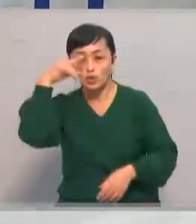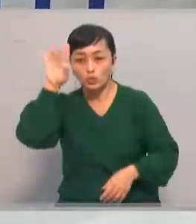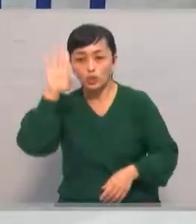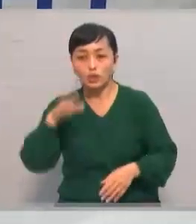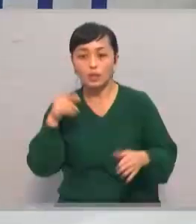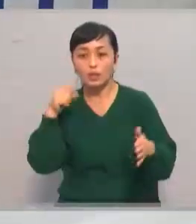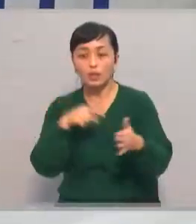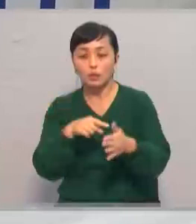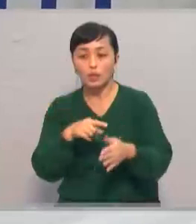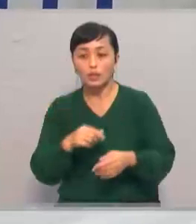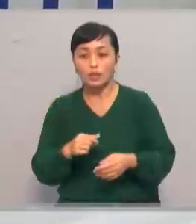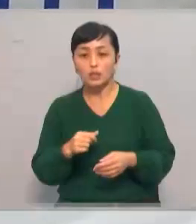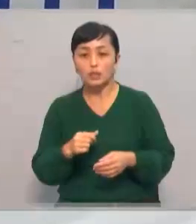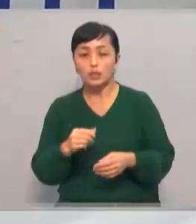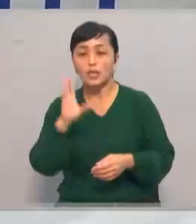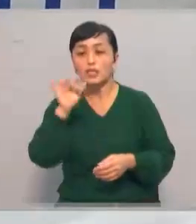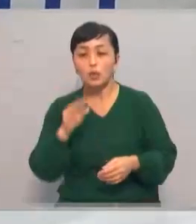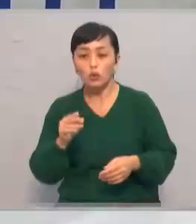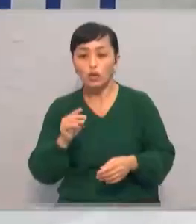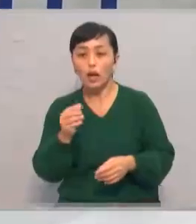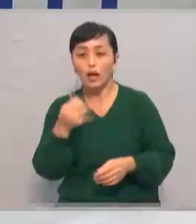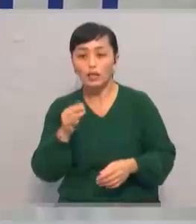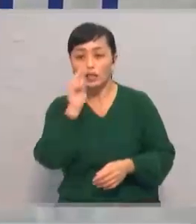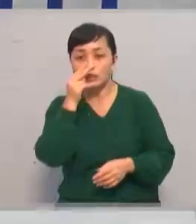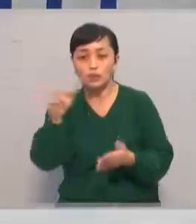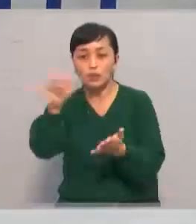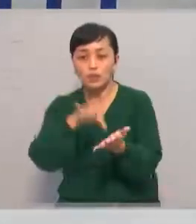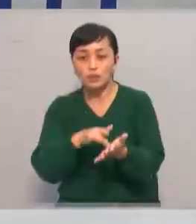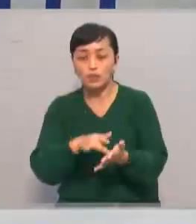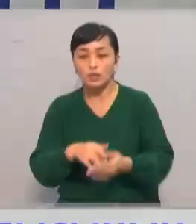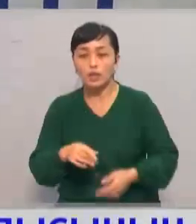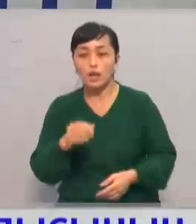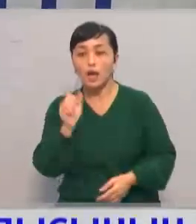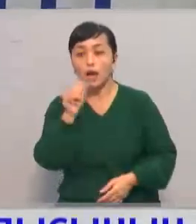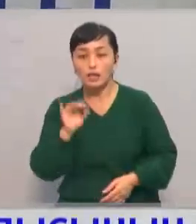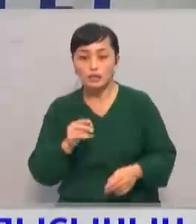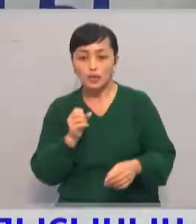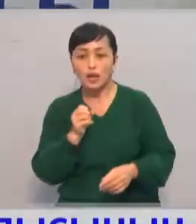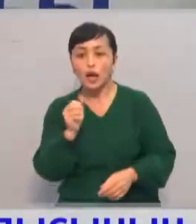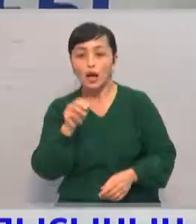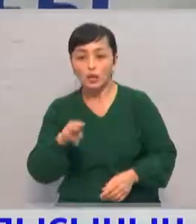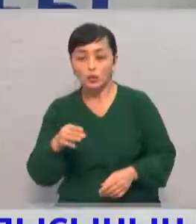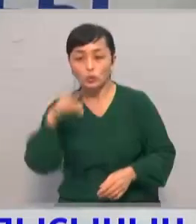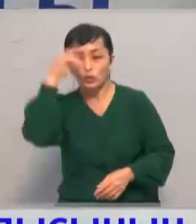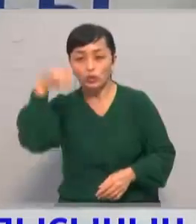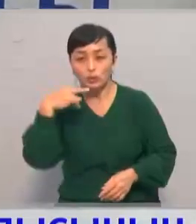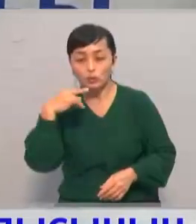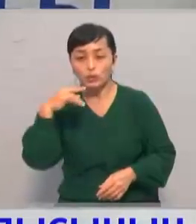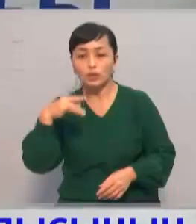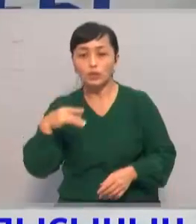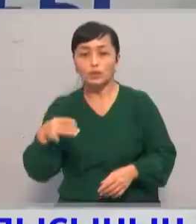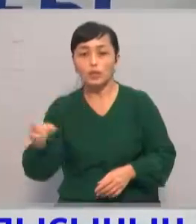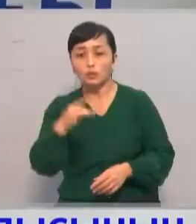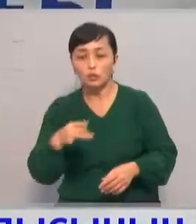мақсаты сәуір айында Шымкент қаласында осы асық ату спортынан Қазақстан республикасының чемпионаты болады.